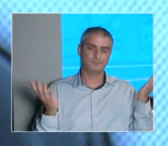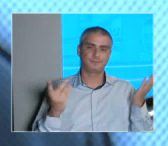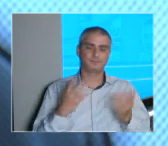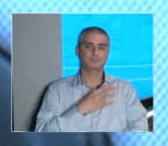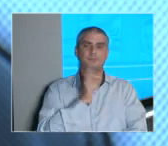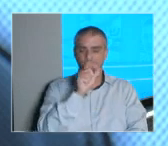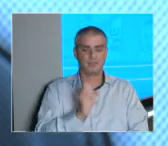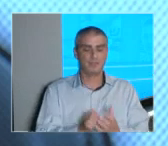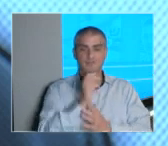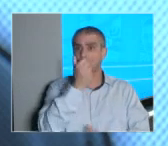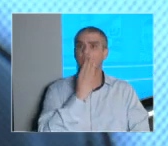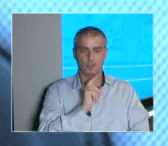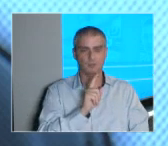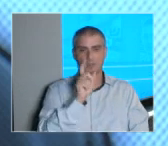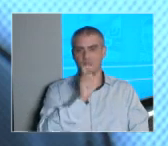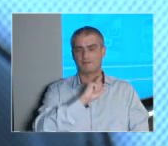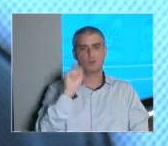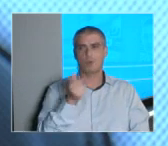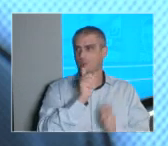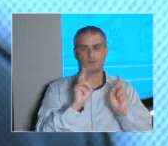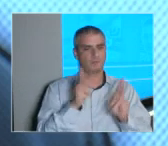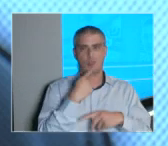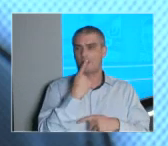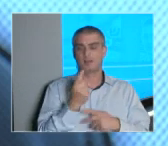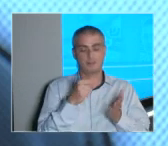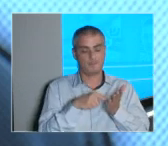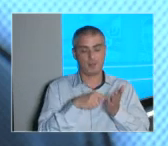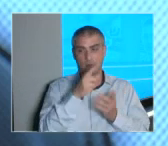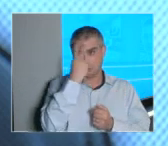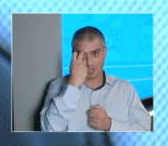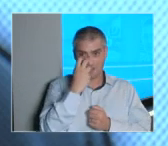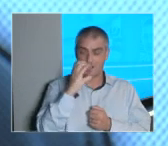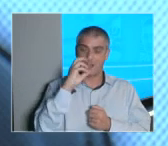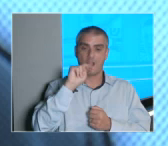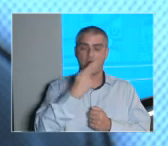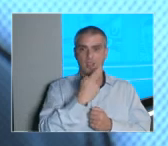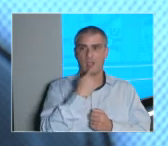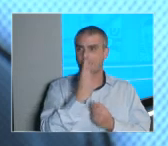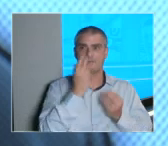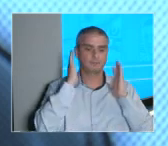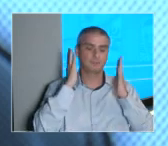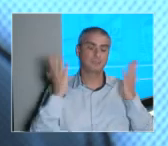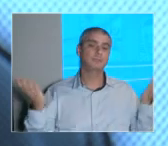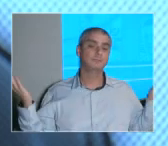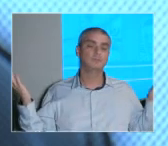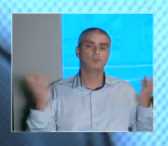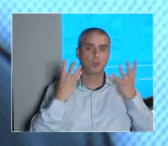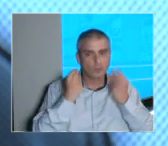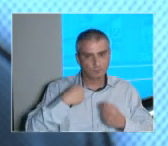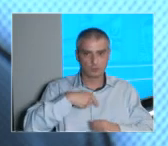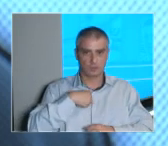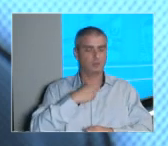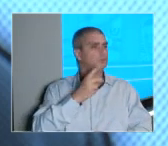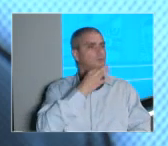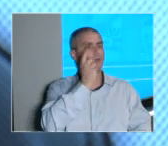ואדם נברא ראשון, לא יהודי, אדם וכולם אנשים, ואתה לא יכול להגיד, מכיוון שהוא ערבי, מה שכהנה אמר, דברים מזעזעים, וטוב שאנחנו שומרים...